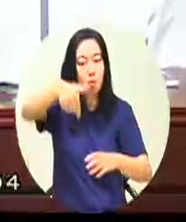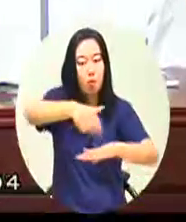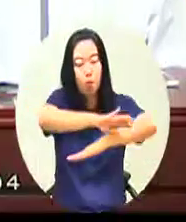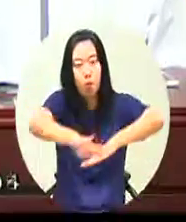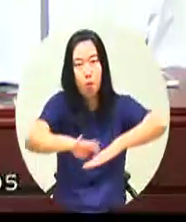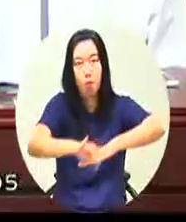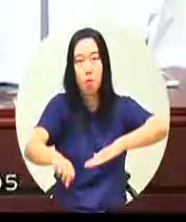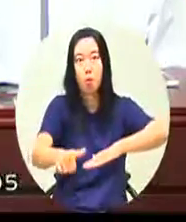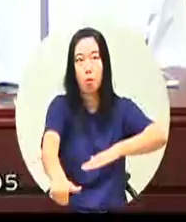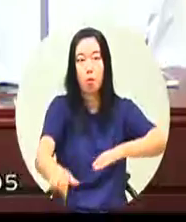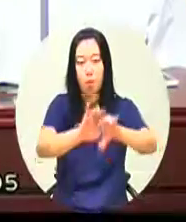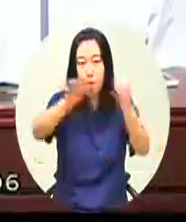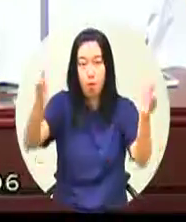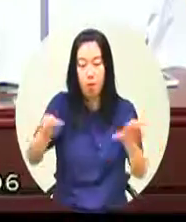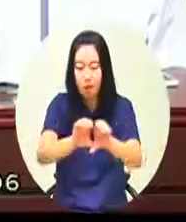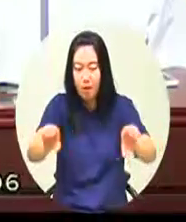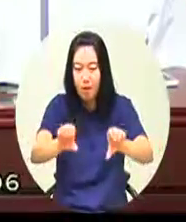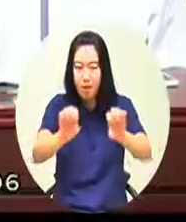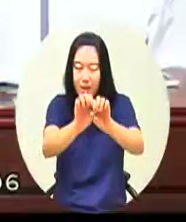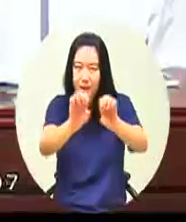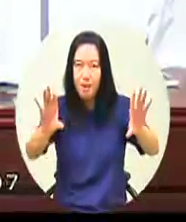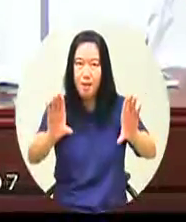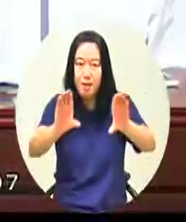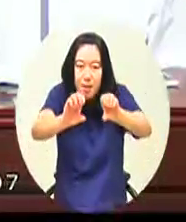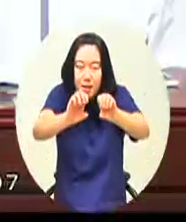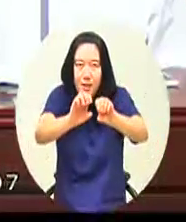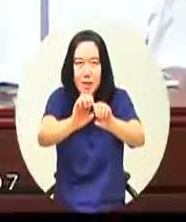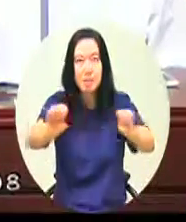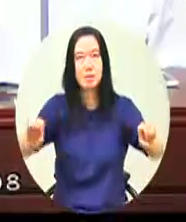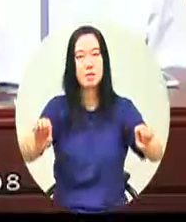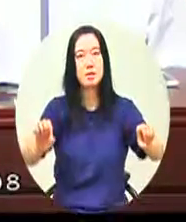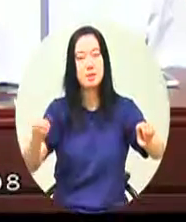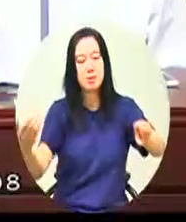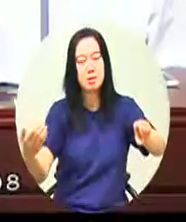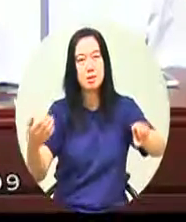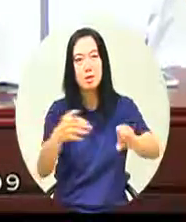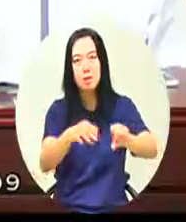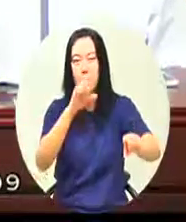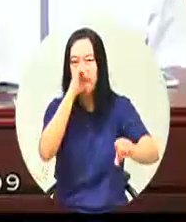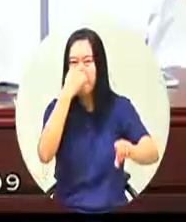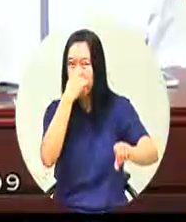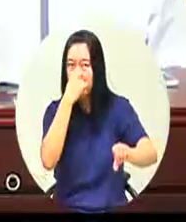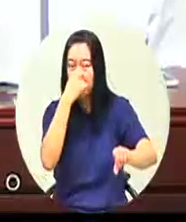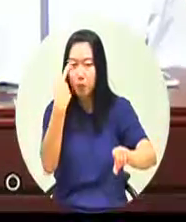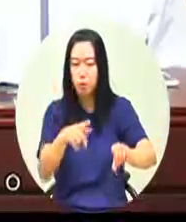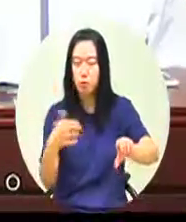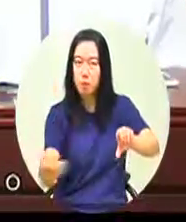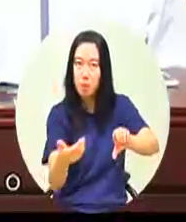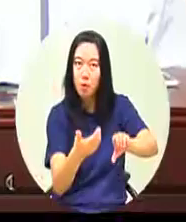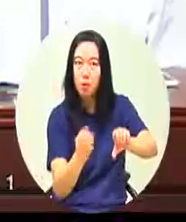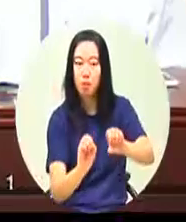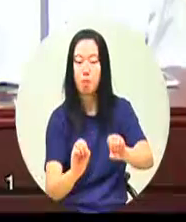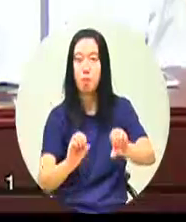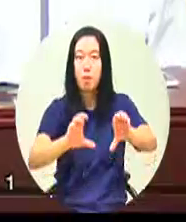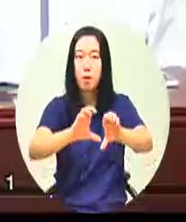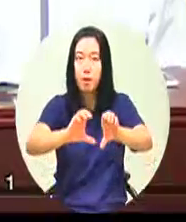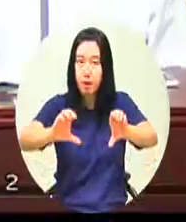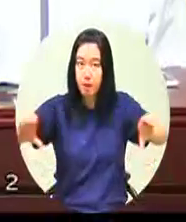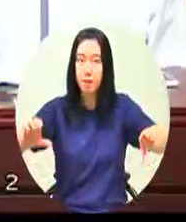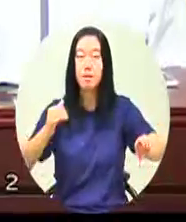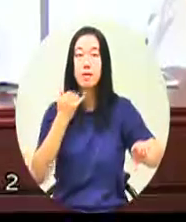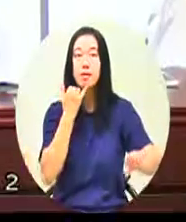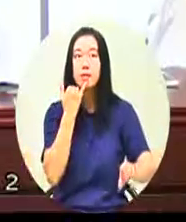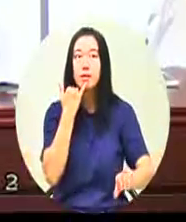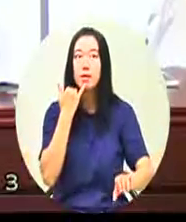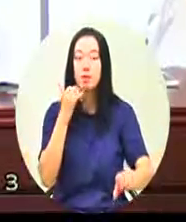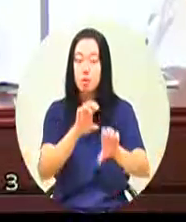排水箱涵太小，那我们必须要做管迁才能够把这个箱涵扩大，所以管迁的这个协调已经